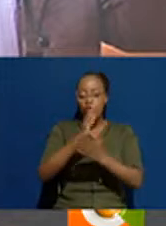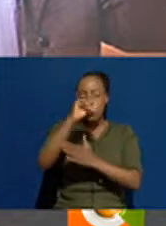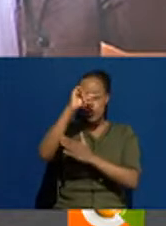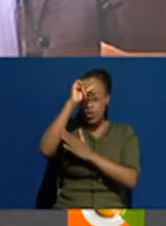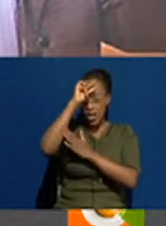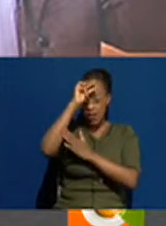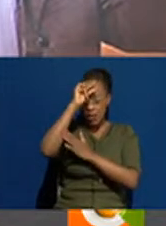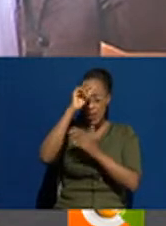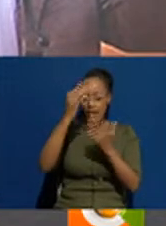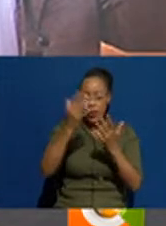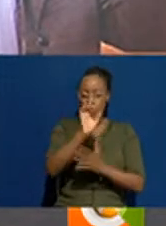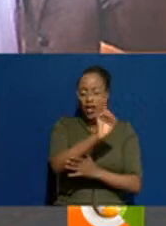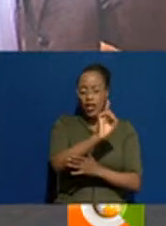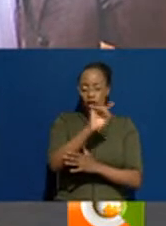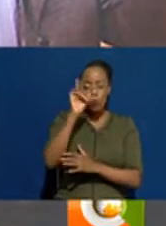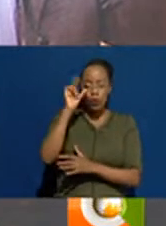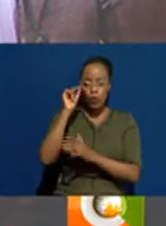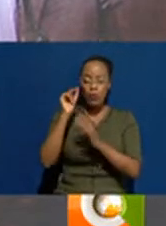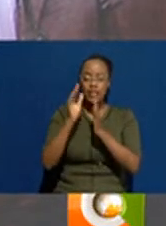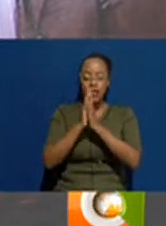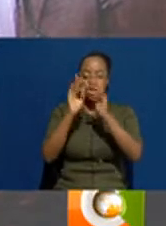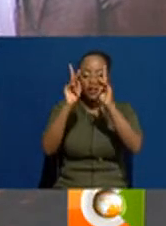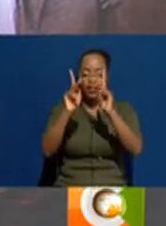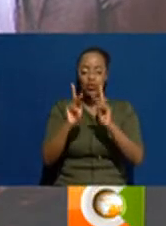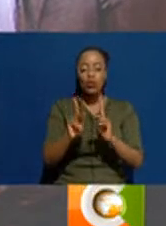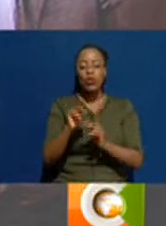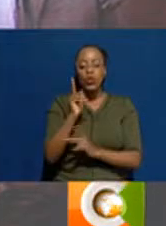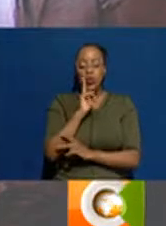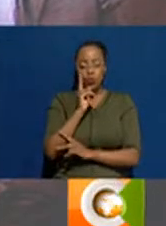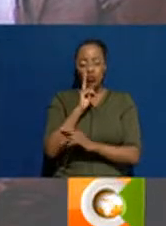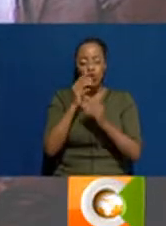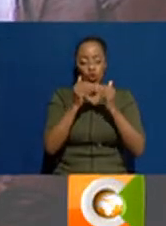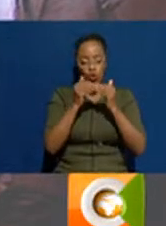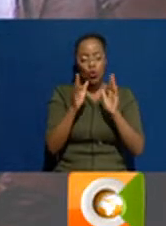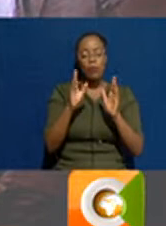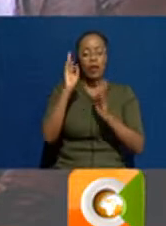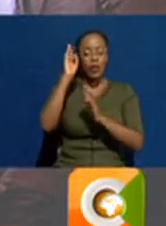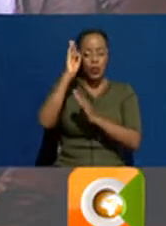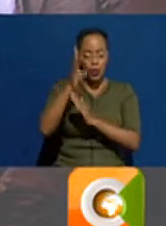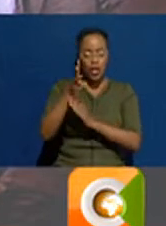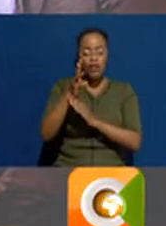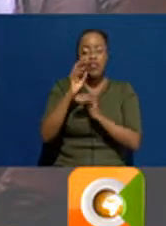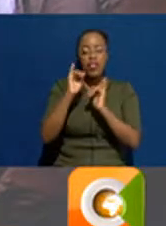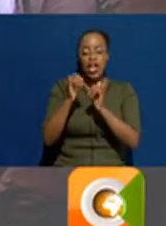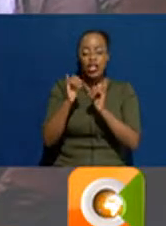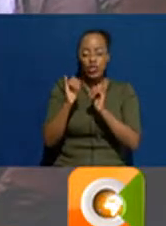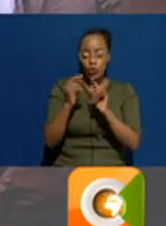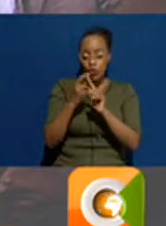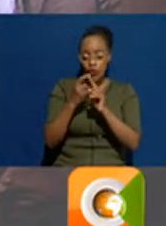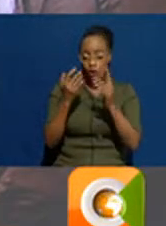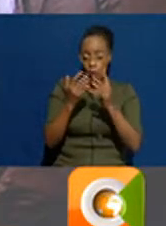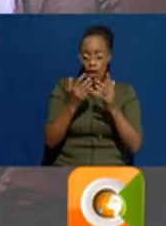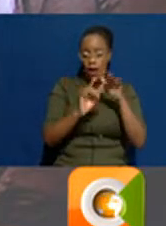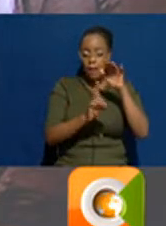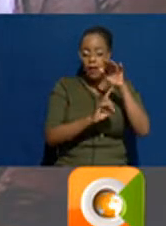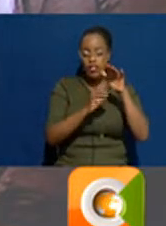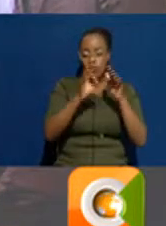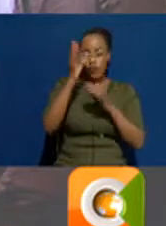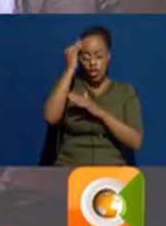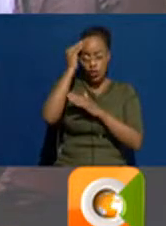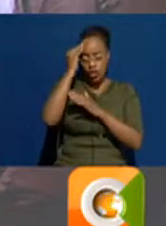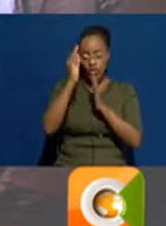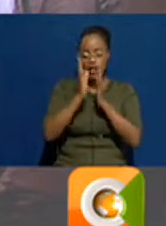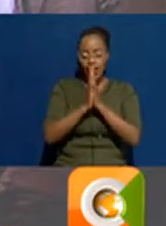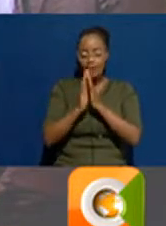Katika kaunti za Nairobi, Mombasa na Kisumu zitafunguliwa tena hapo kesho. Taarifa ya pamoja ya Wizara ya Elimu na ile usalama wa kitaifa